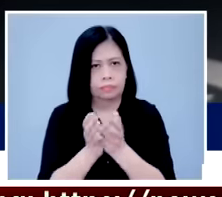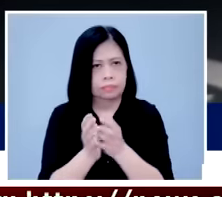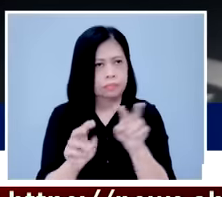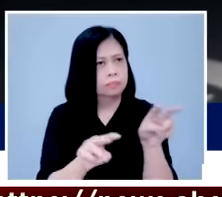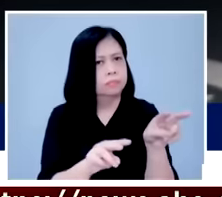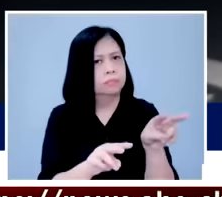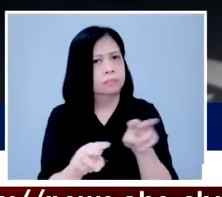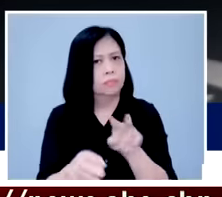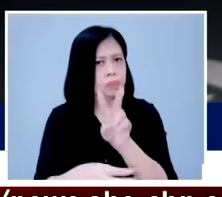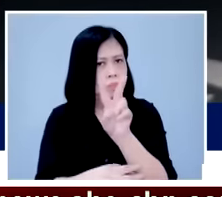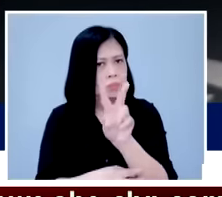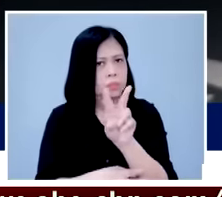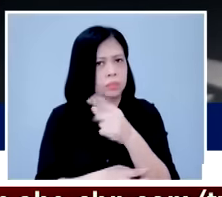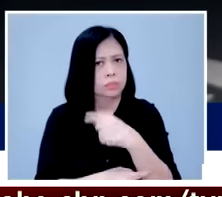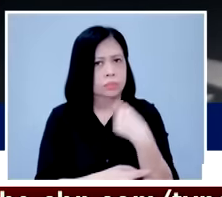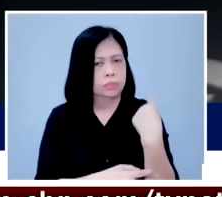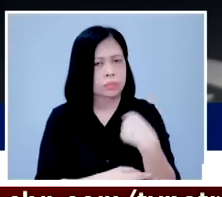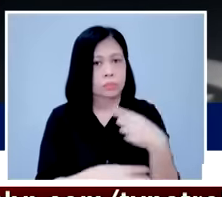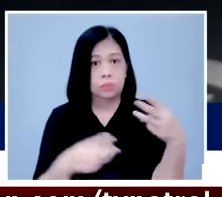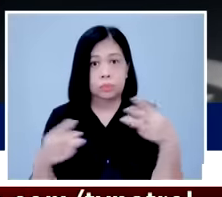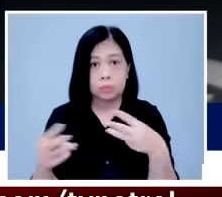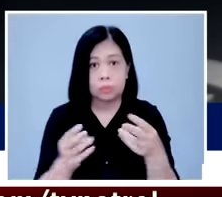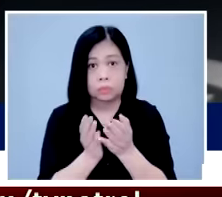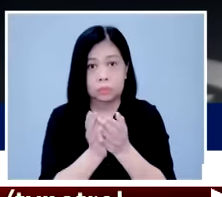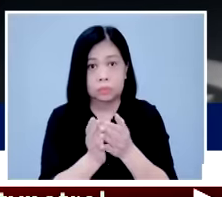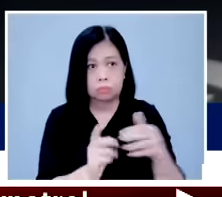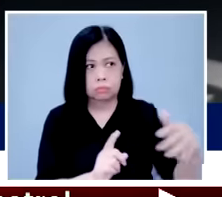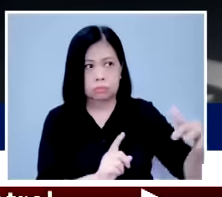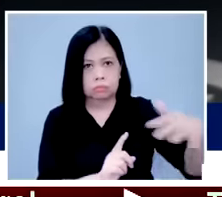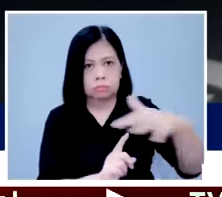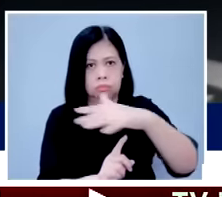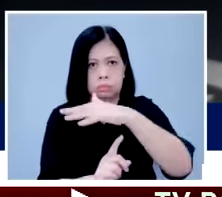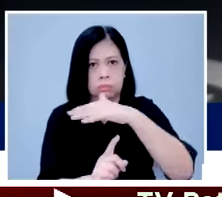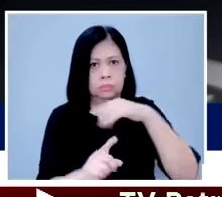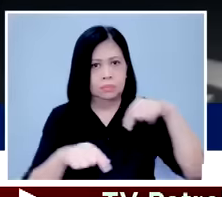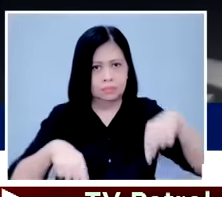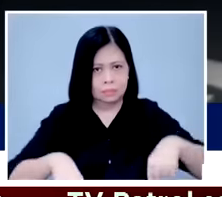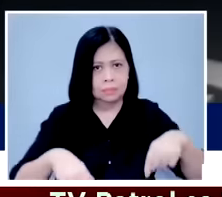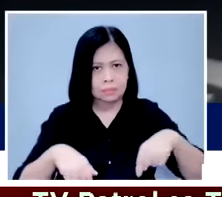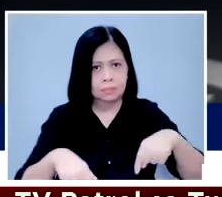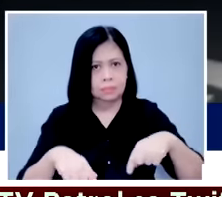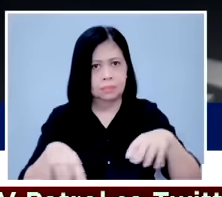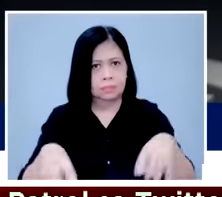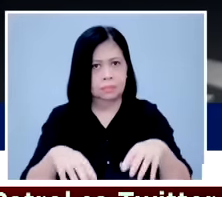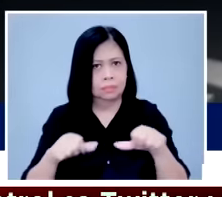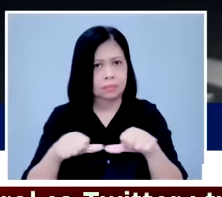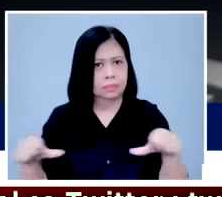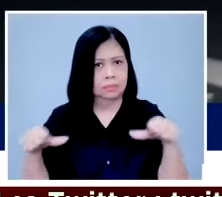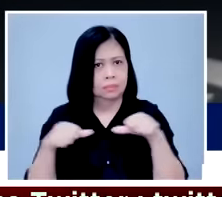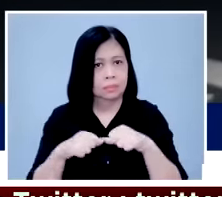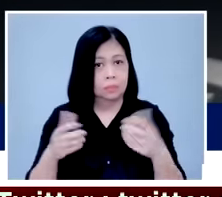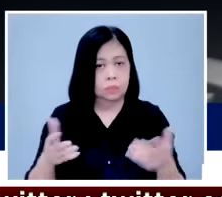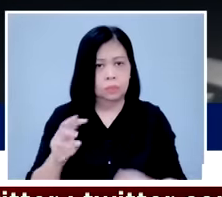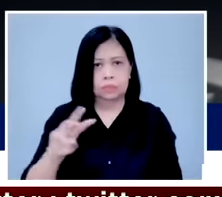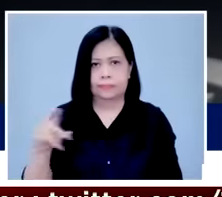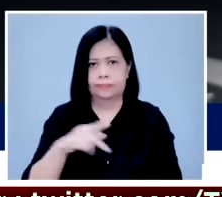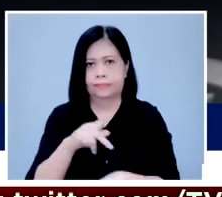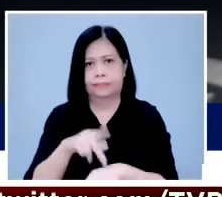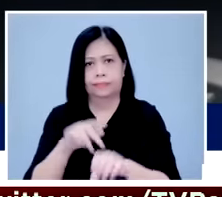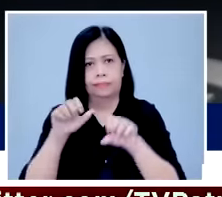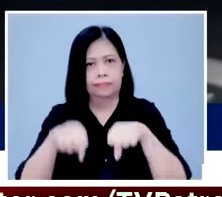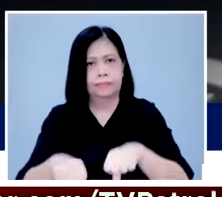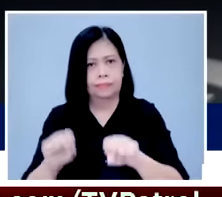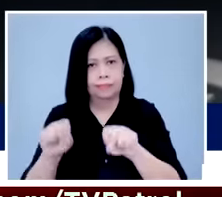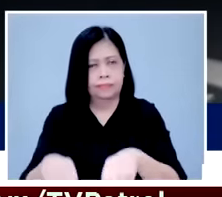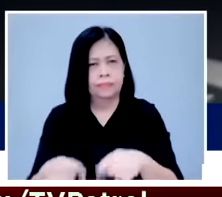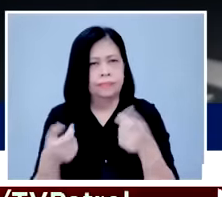natin yung dalawang Chinese warship na umaaligid. Dito yan mismo sa activity area sa West Philippine Sea. Sinubukan, Karen,